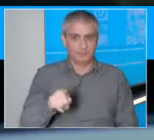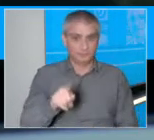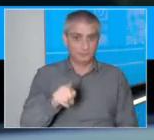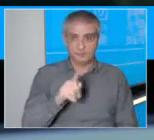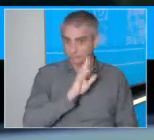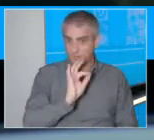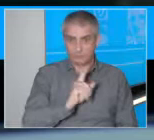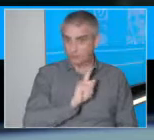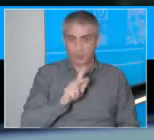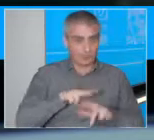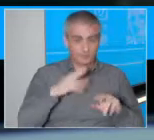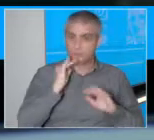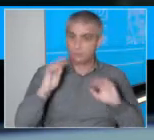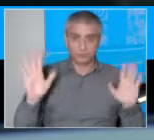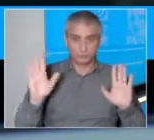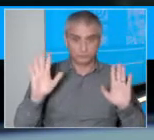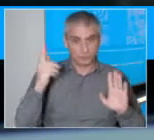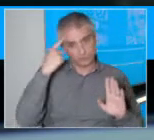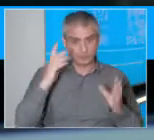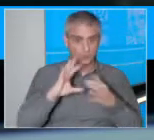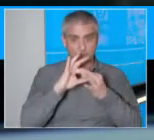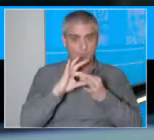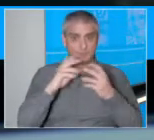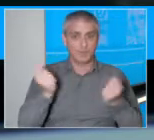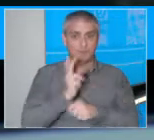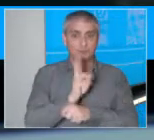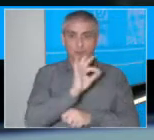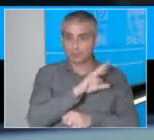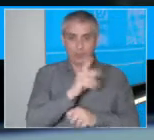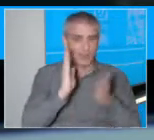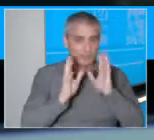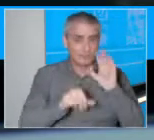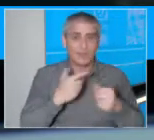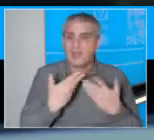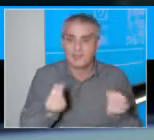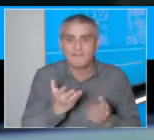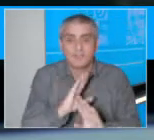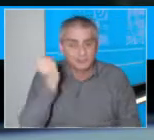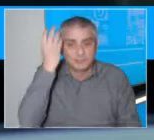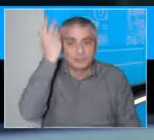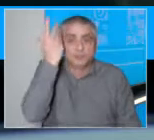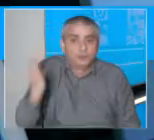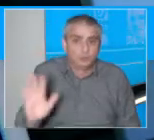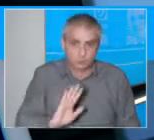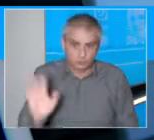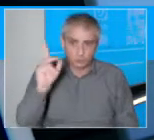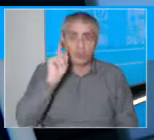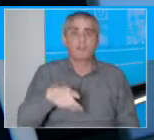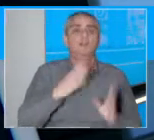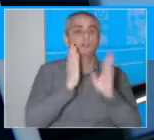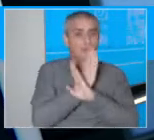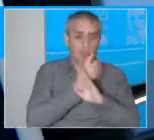זה אגב ממש לא המצב ביהודה ושומרון, רק שלא יהיה שאני מתחבר עכשיו לקמפיין השקרי של אלימות המתנחלים, אין דבר כזה, זה הבל, זה קשקוש. אוקיי, בוא נדבר בצד... אבל יש